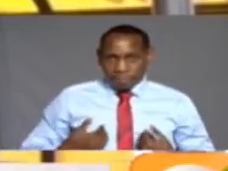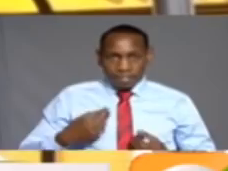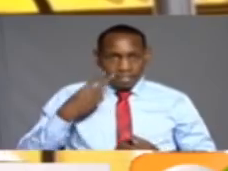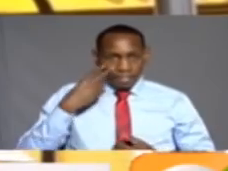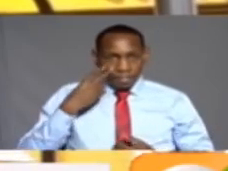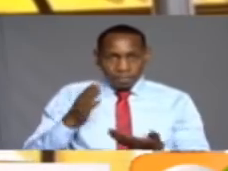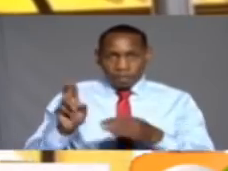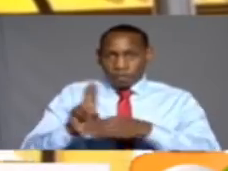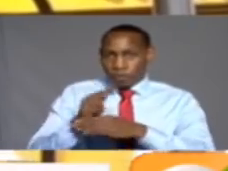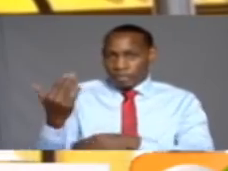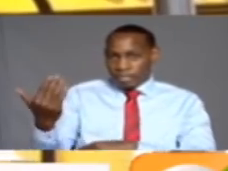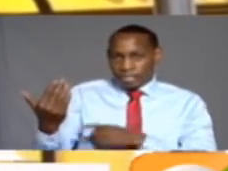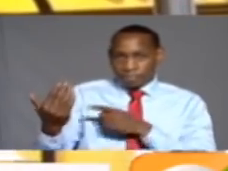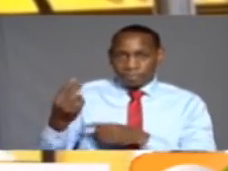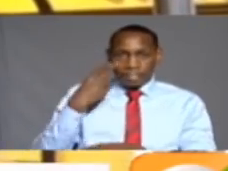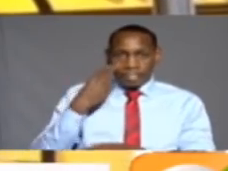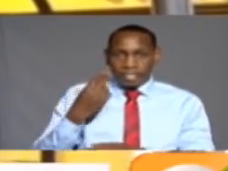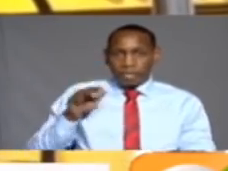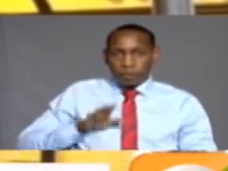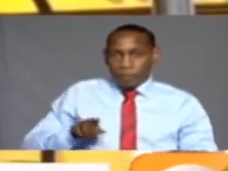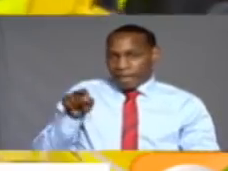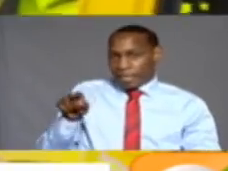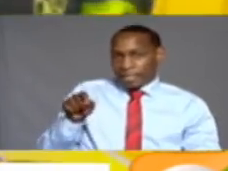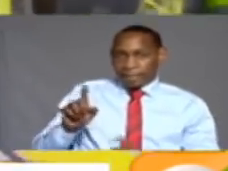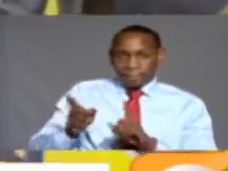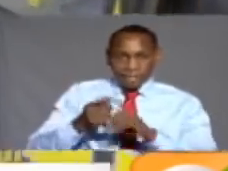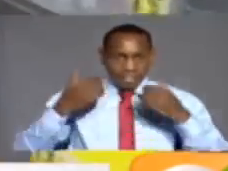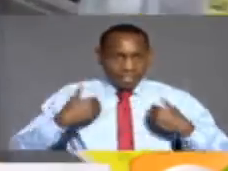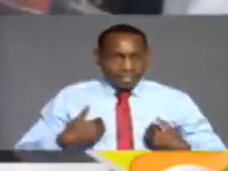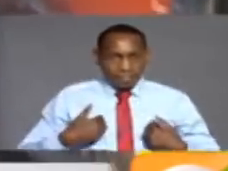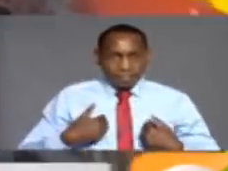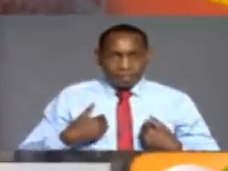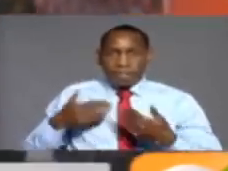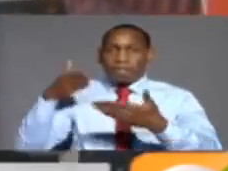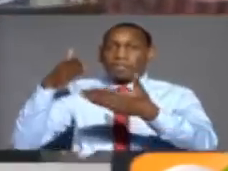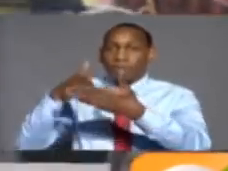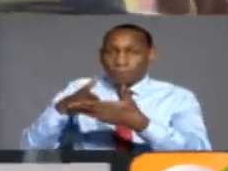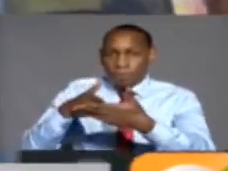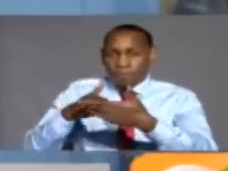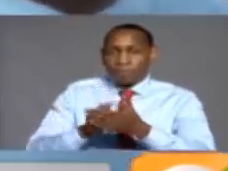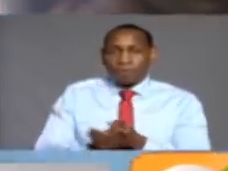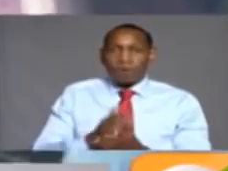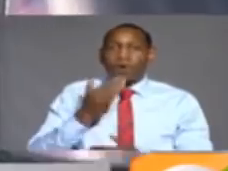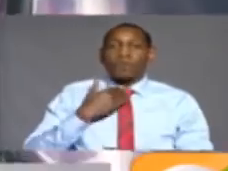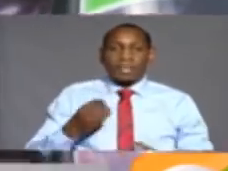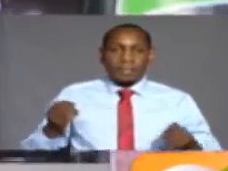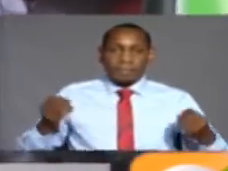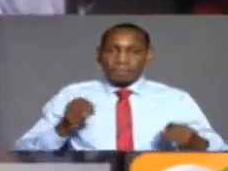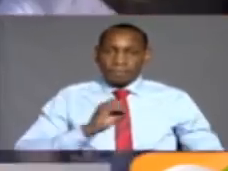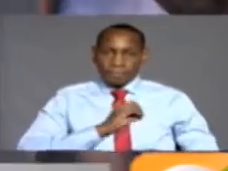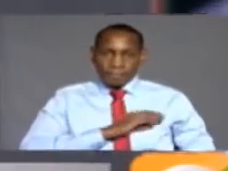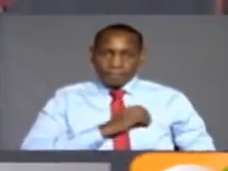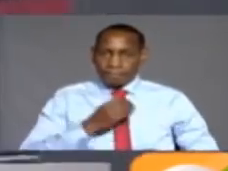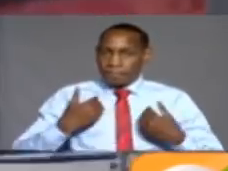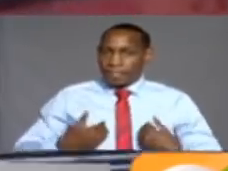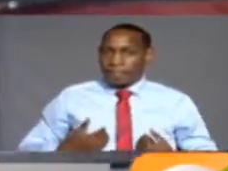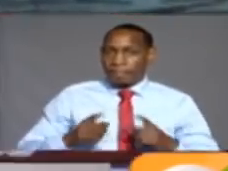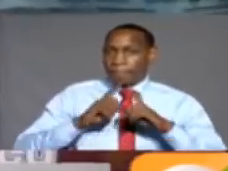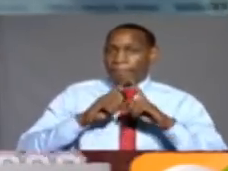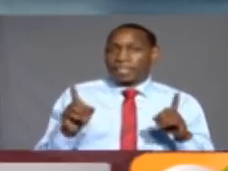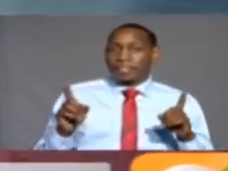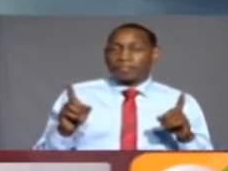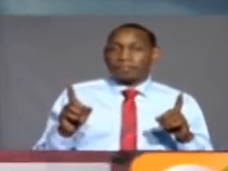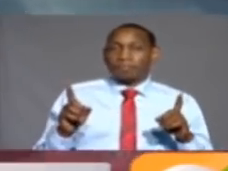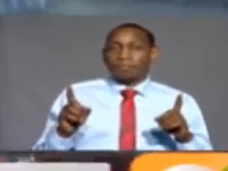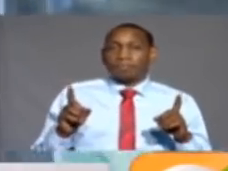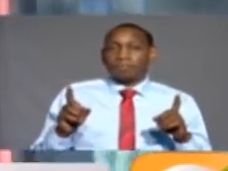wanaangalia na Saimiro, wakiona ni mwanamke, mwanzo wakinyona ni mimi, akakanyaga breki ili kunishtua tu. Lakini